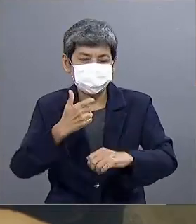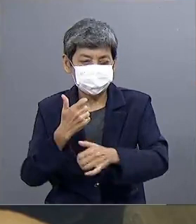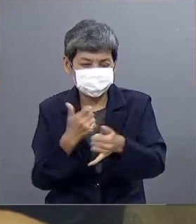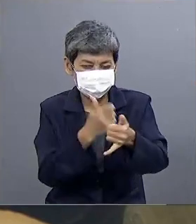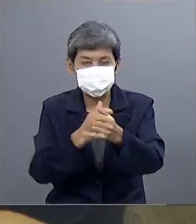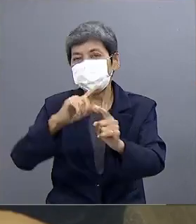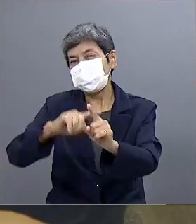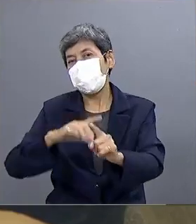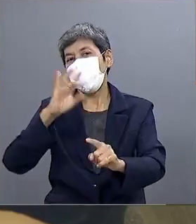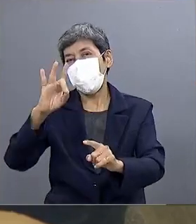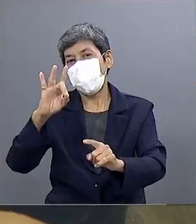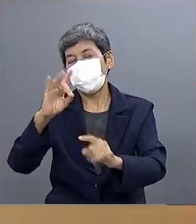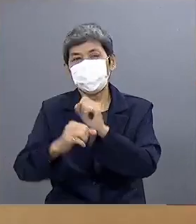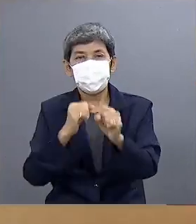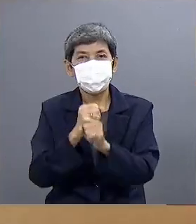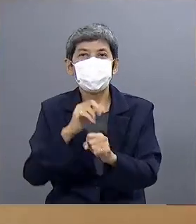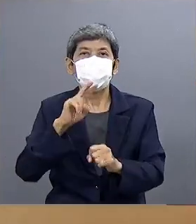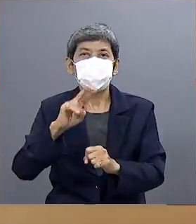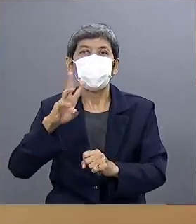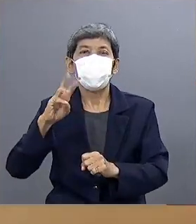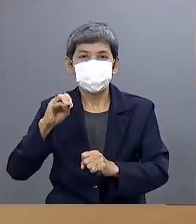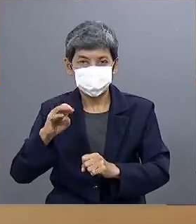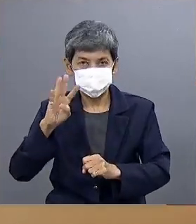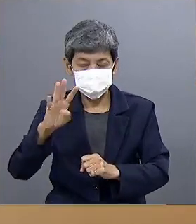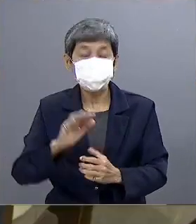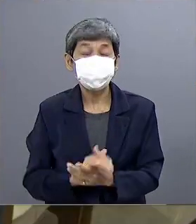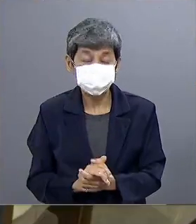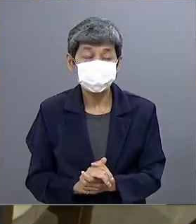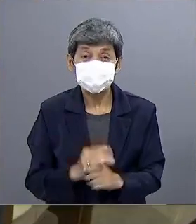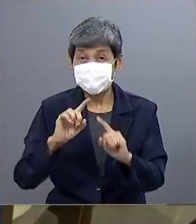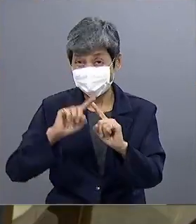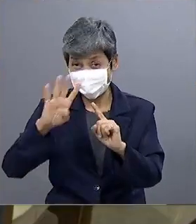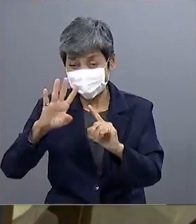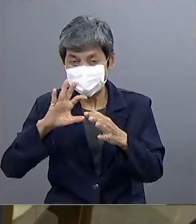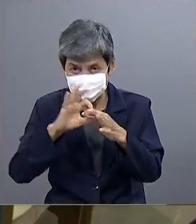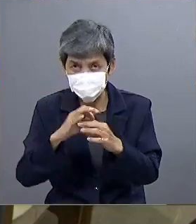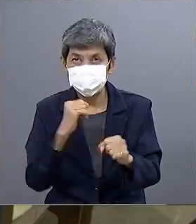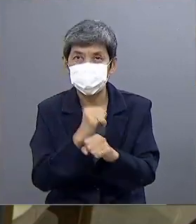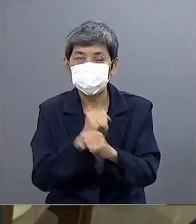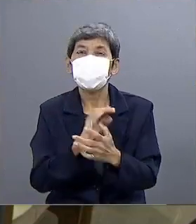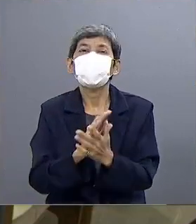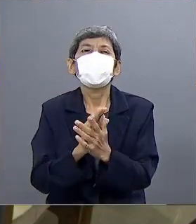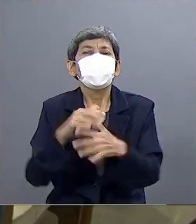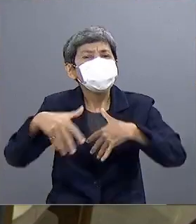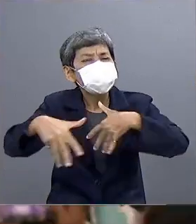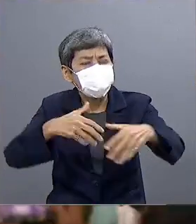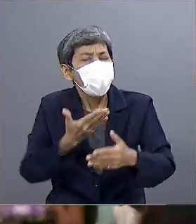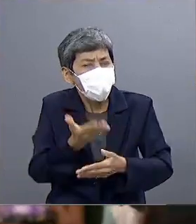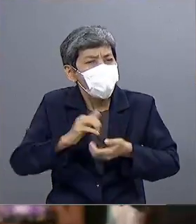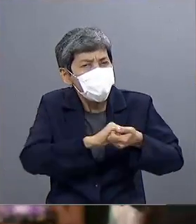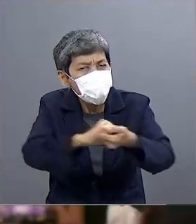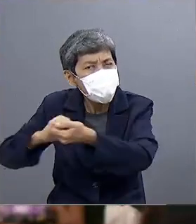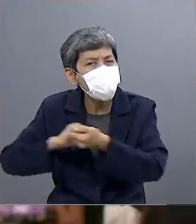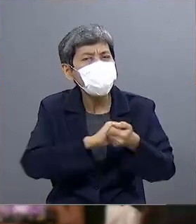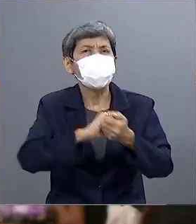คม2564ค่ะ ค่ะและมาตรการที่4ก็คือเรื่องของมาตรการทางสังคมนะคะก็มีการขอความร่วมมือไปยังหน่วยงานราชการของ